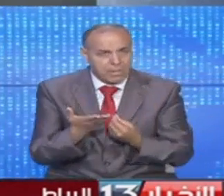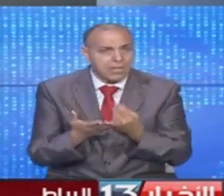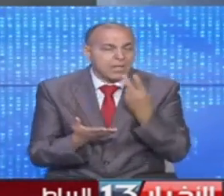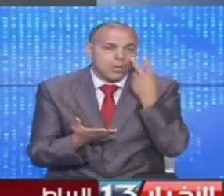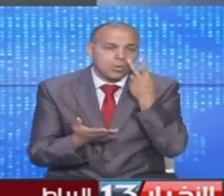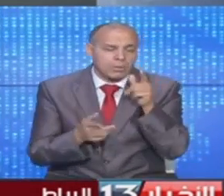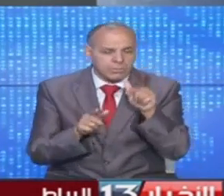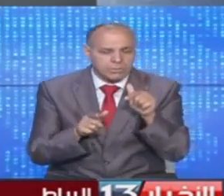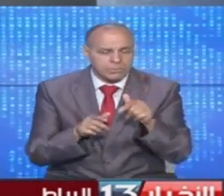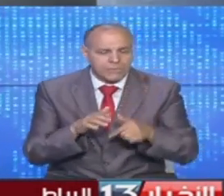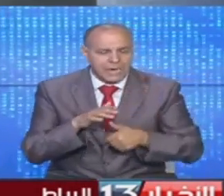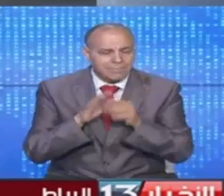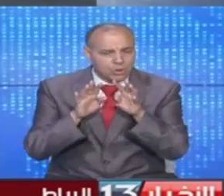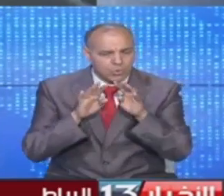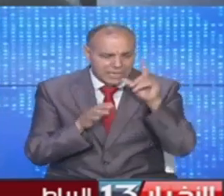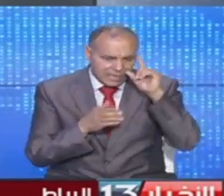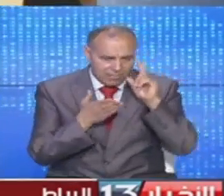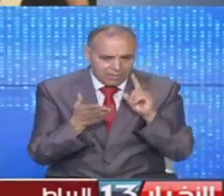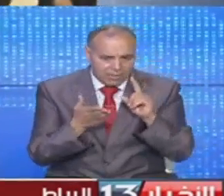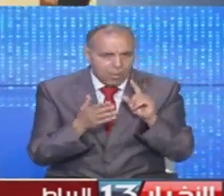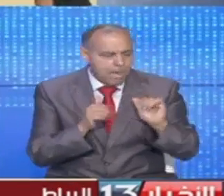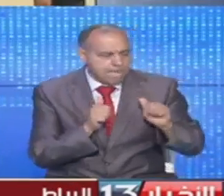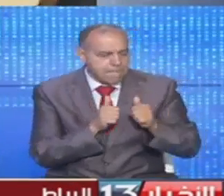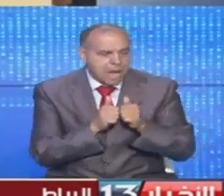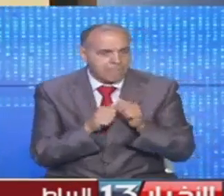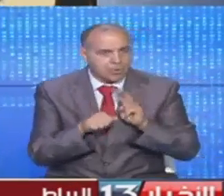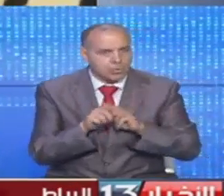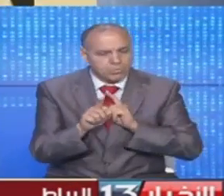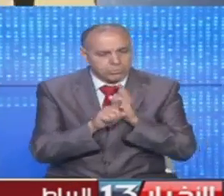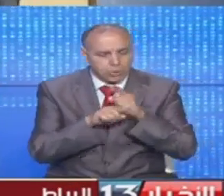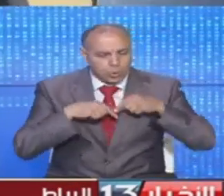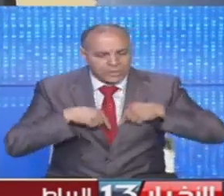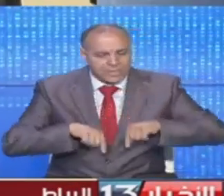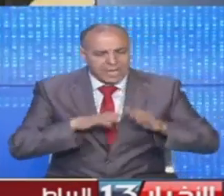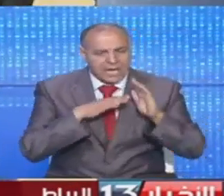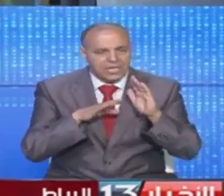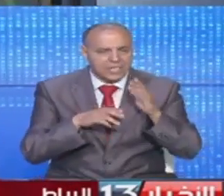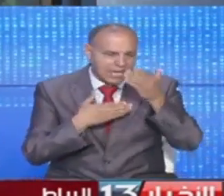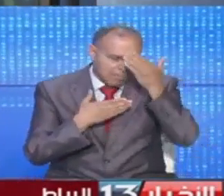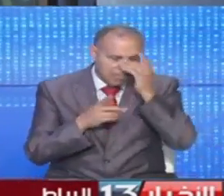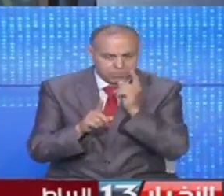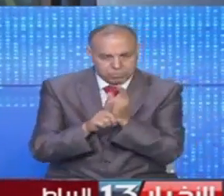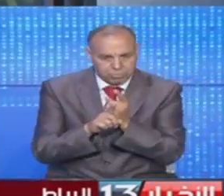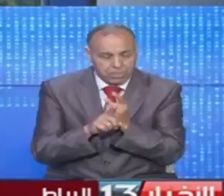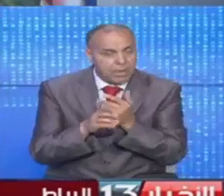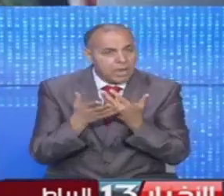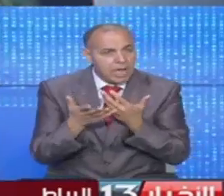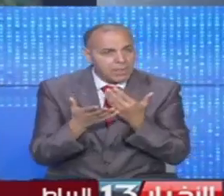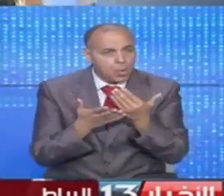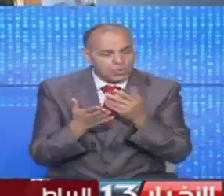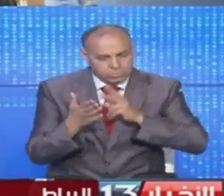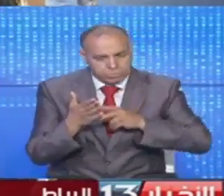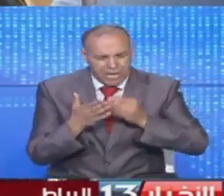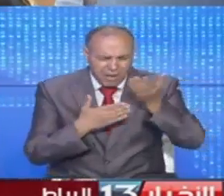حيث يجري رئيس مجلس النواب الليبي والوفد المرافق له لقاء مع وزير الخارجية ناصر بوريطة، الذي يعتبر